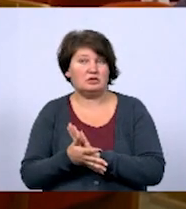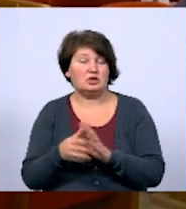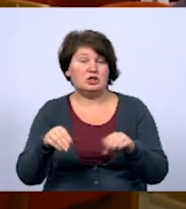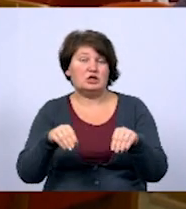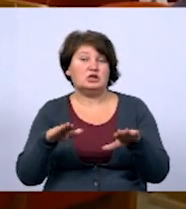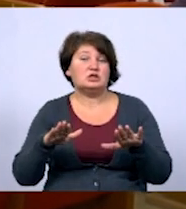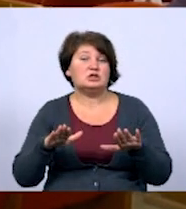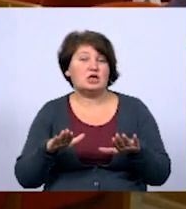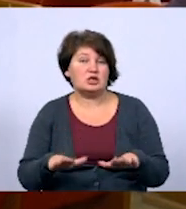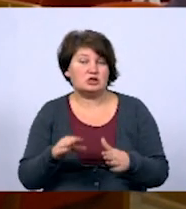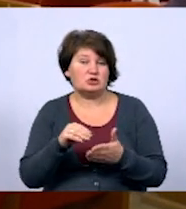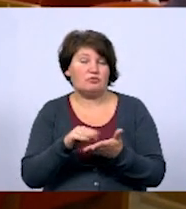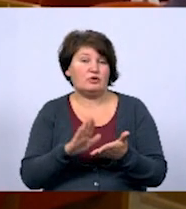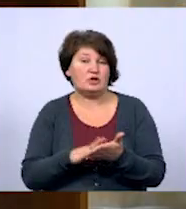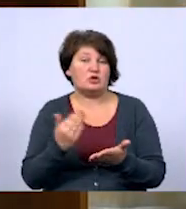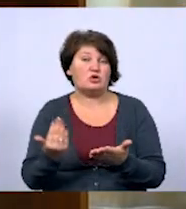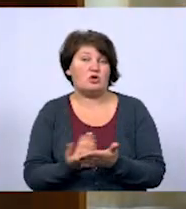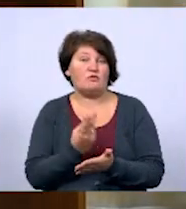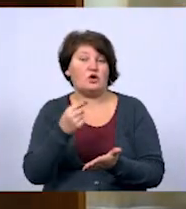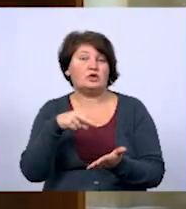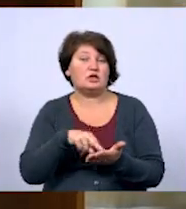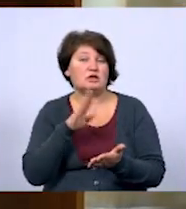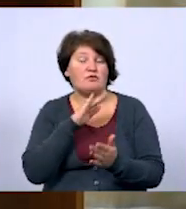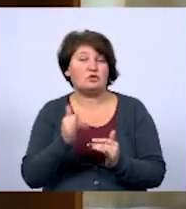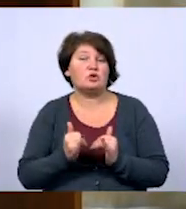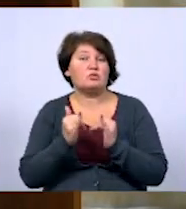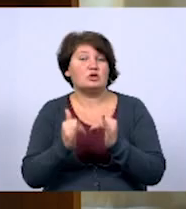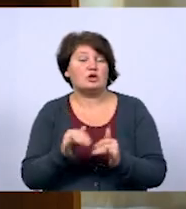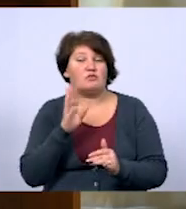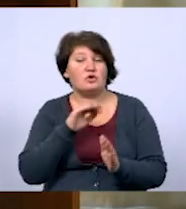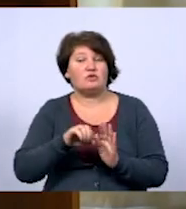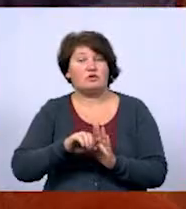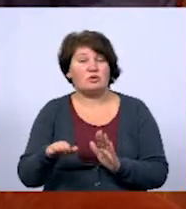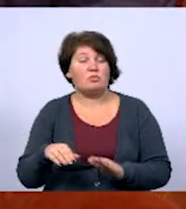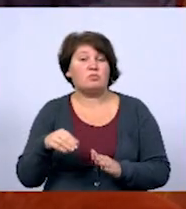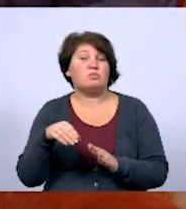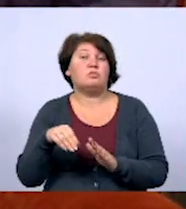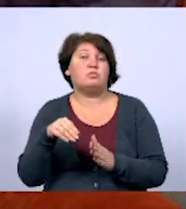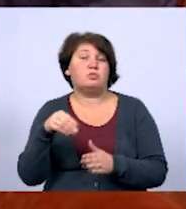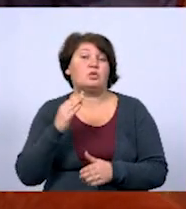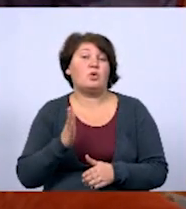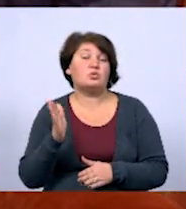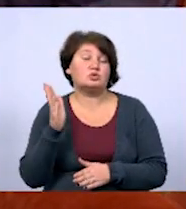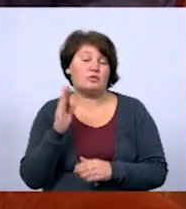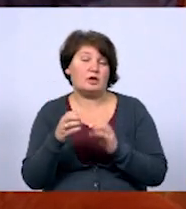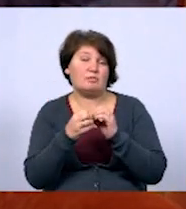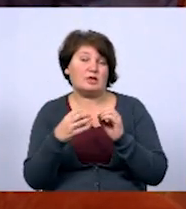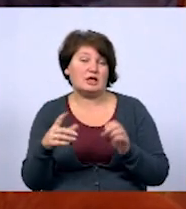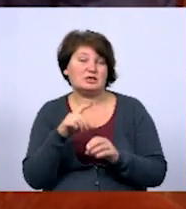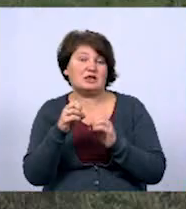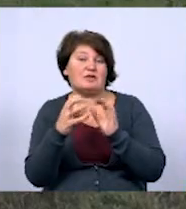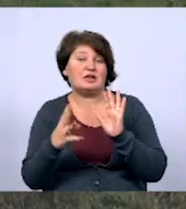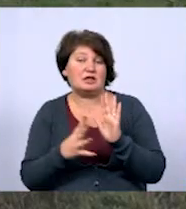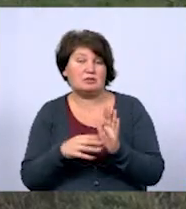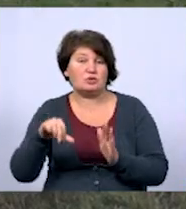про визначення нового тарифу на послуги з водопостачання та водовідведення проголосували 15 з 19 присутніх депутатів.